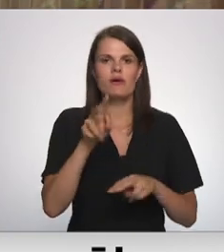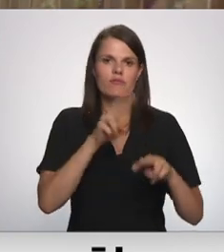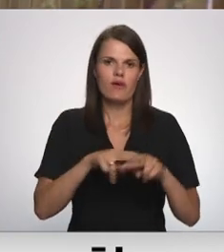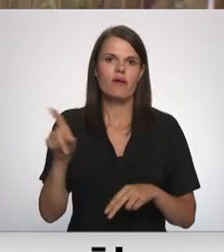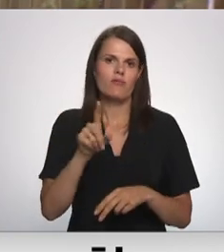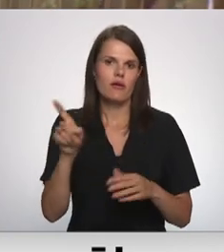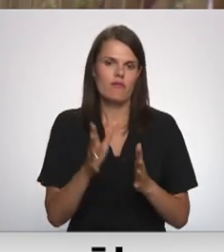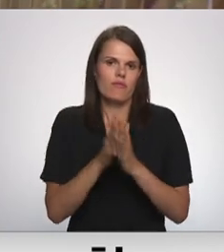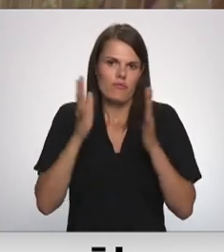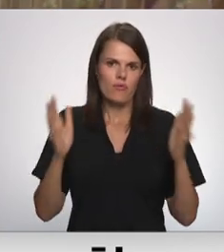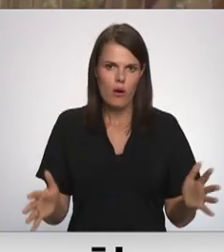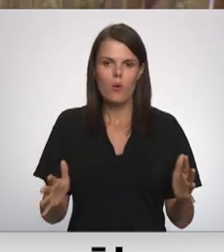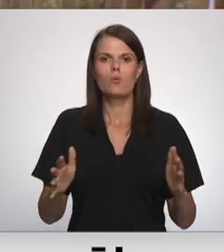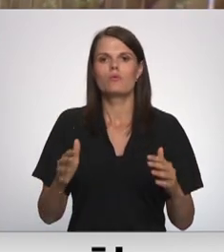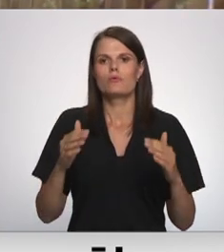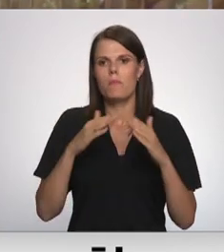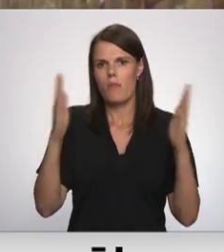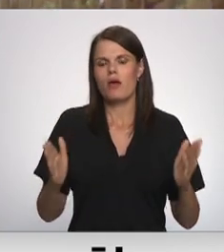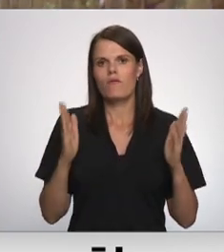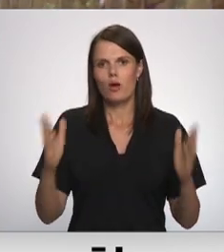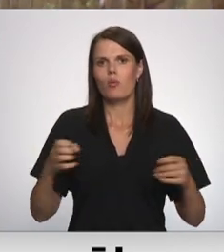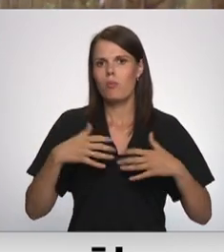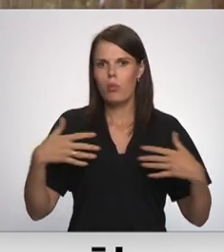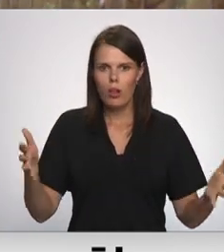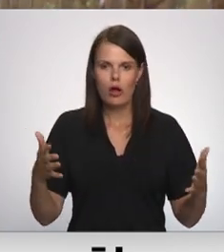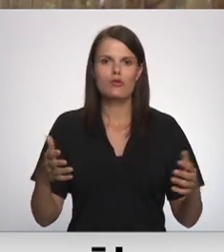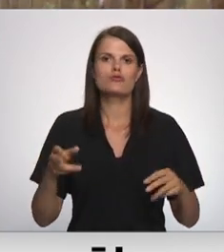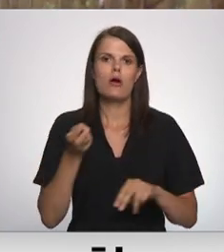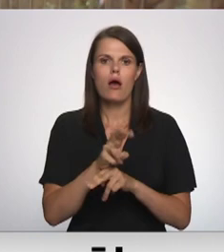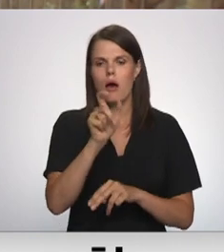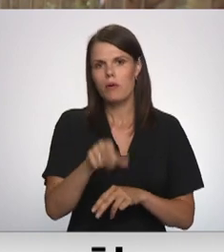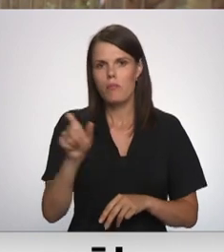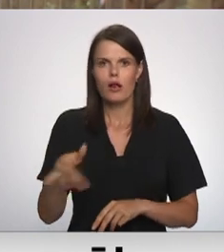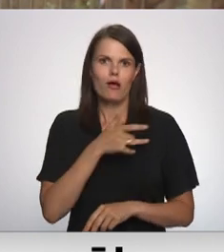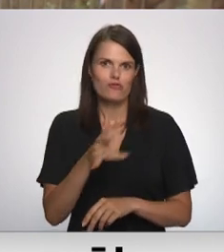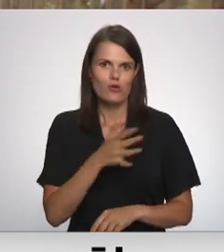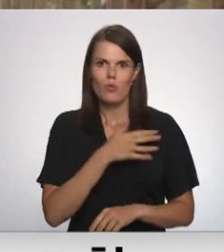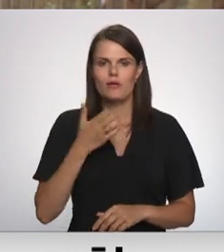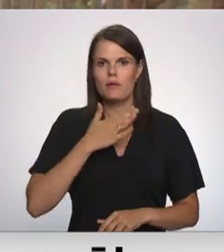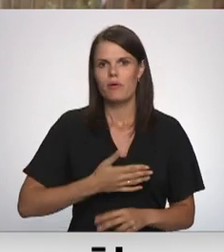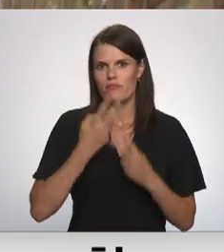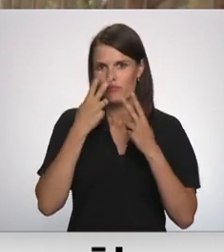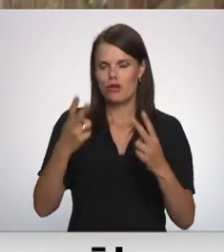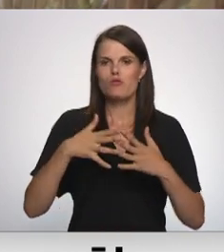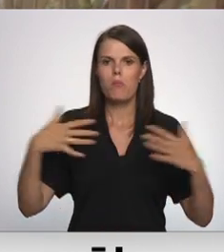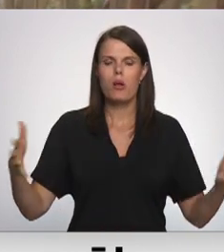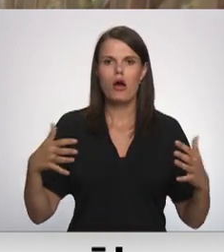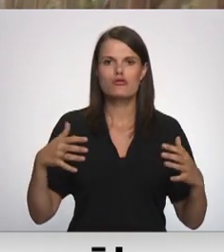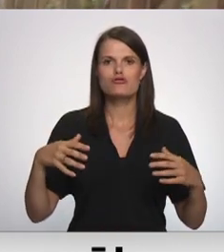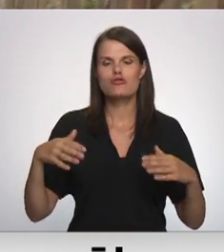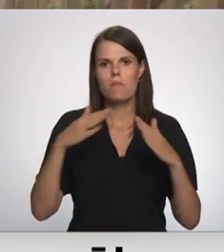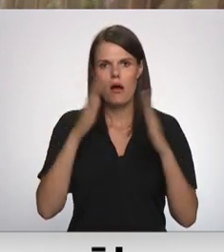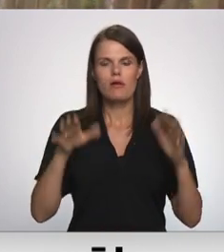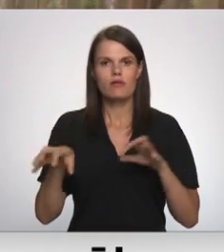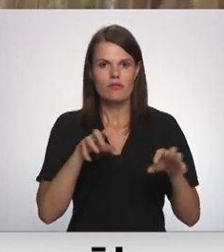daudz. Māja varbūt arī plaša. Apmeklētājiem šķiet ļoti patīk redzēt plašā mītnē dzīvnieks dzīvniekiem.